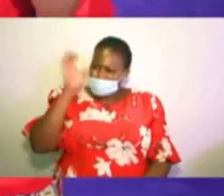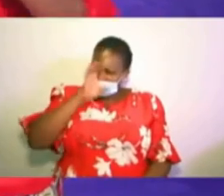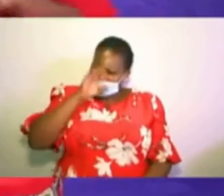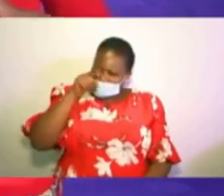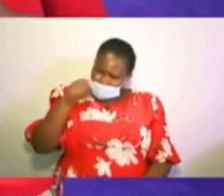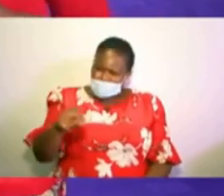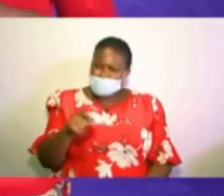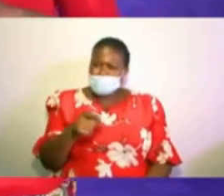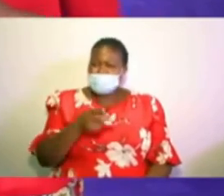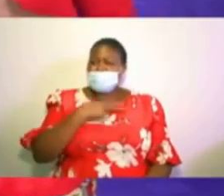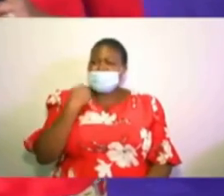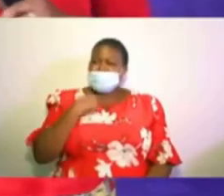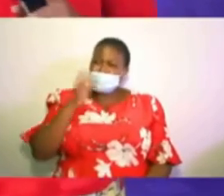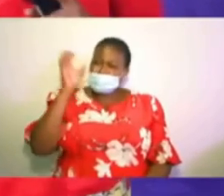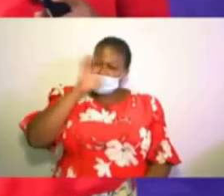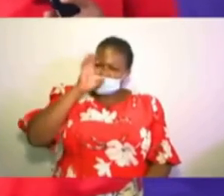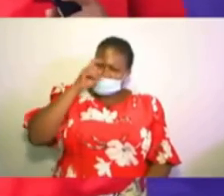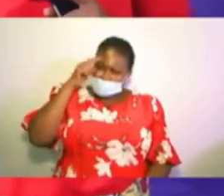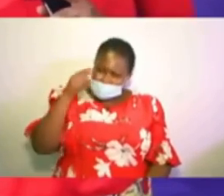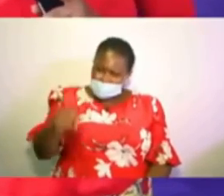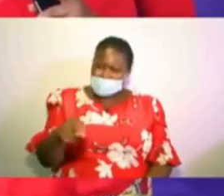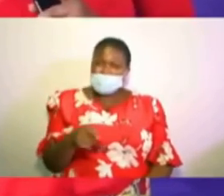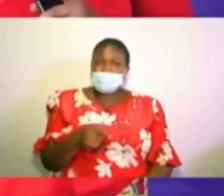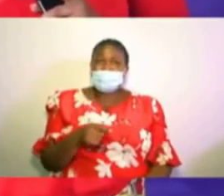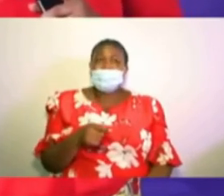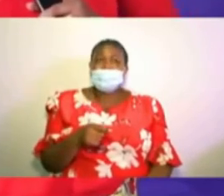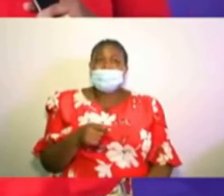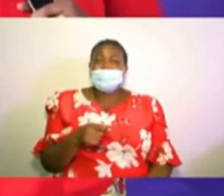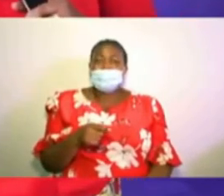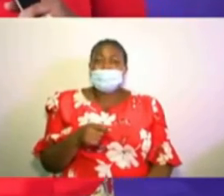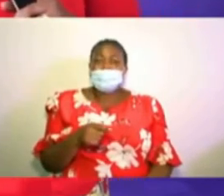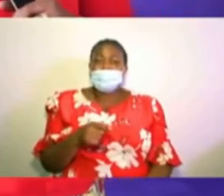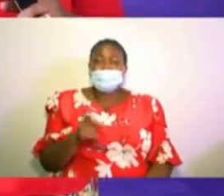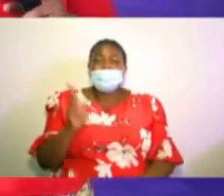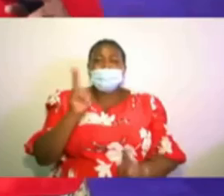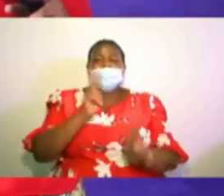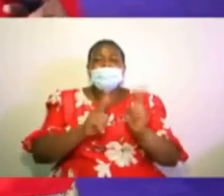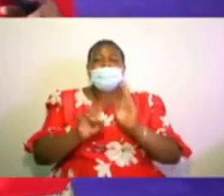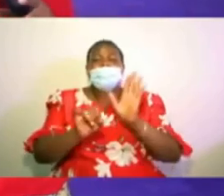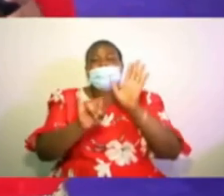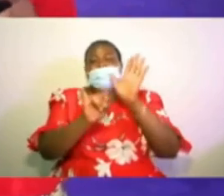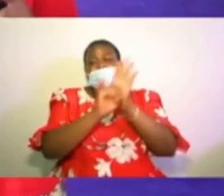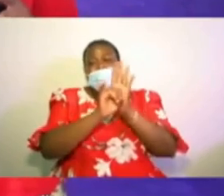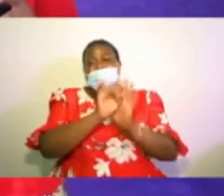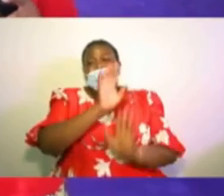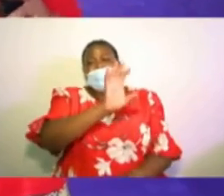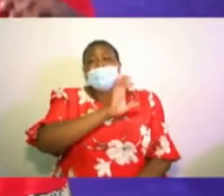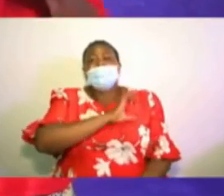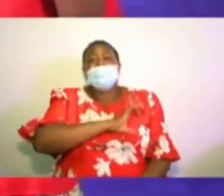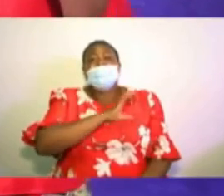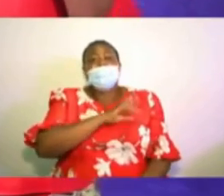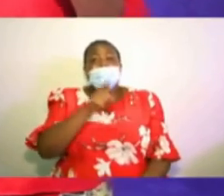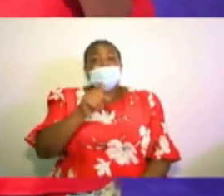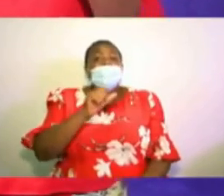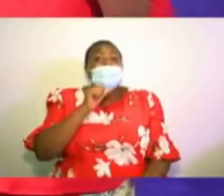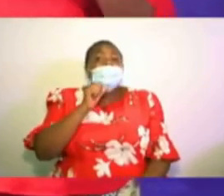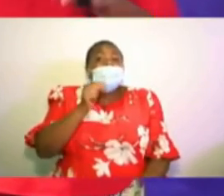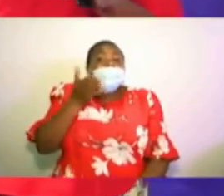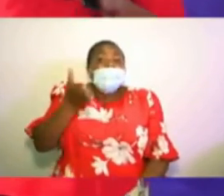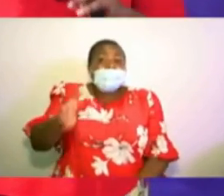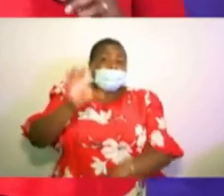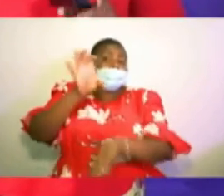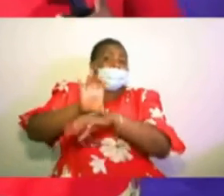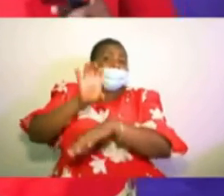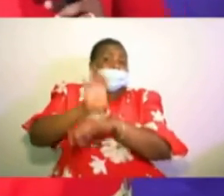pasteur a demandé après toi. And everybody knows if you don't come to church, pastor will identify you and Et ask of you. Et tout le monde sait que si vous ne viennent